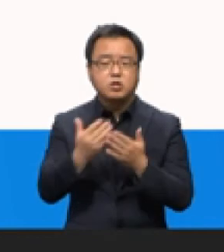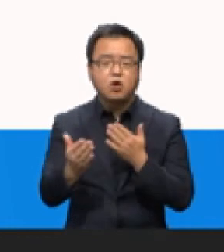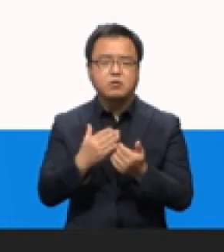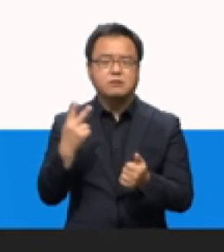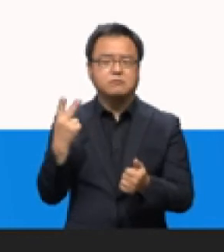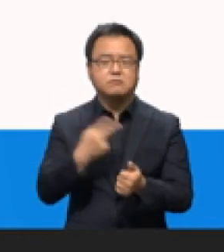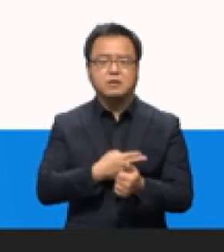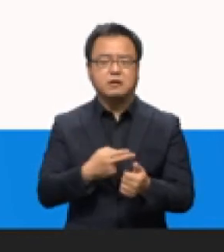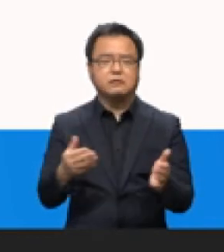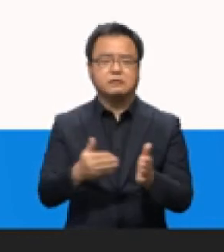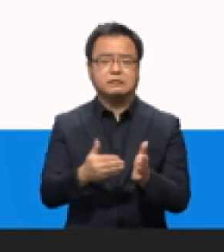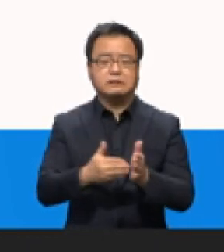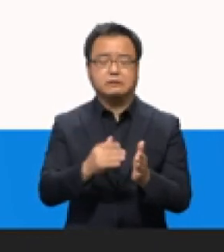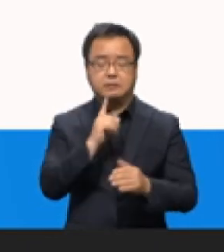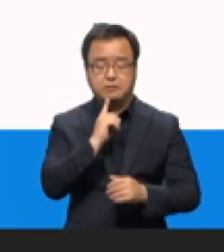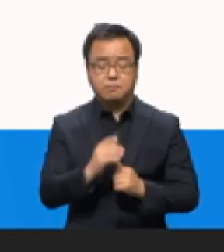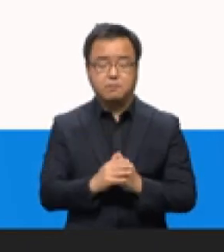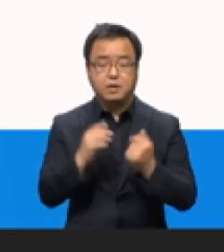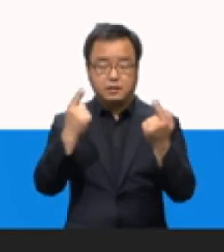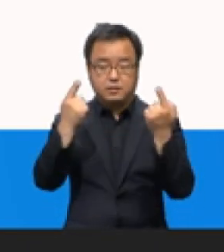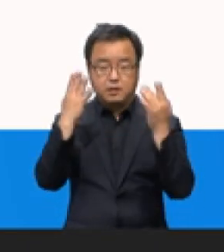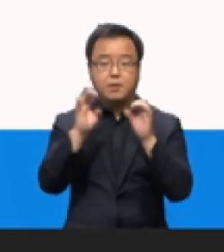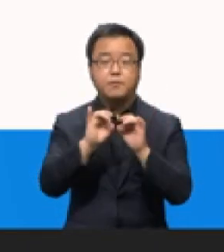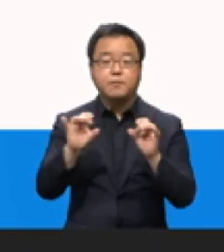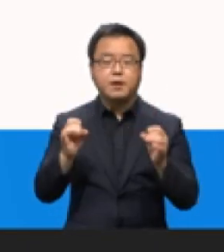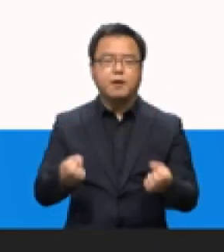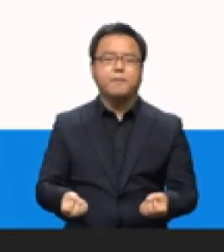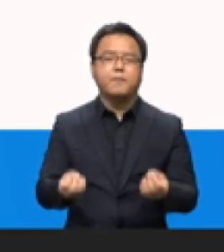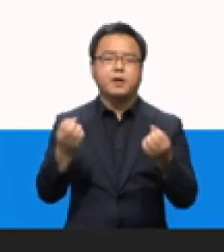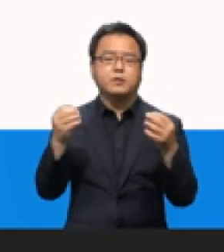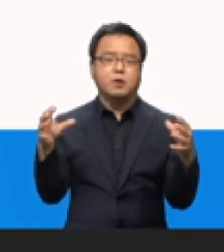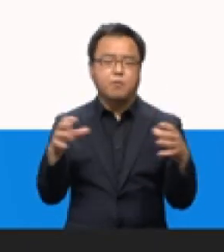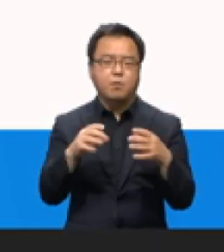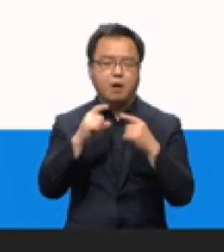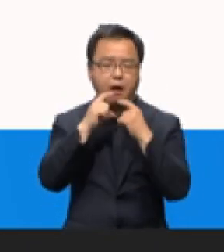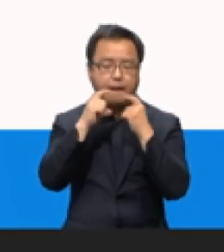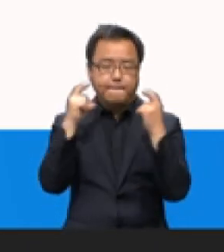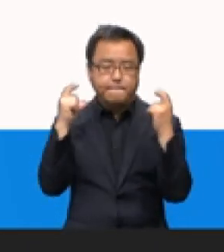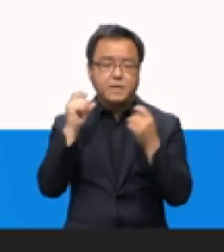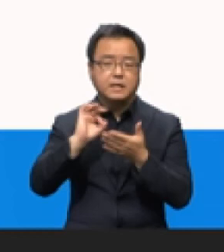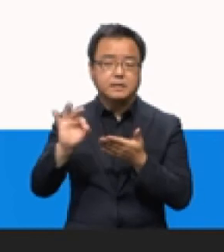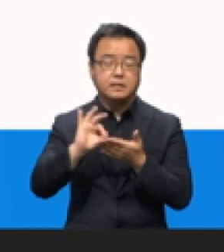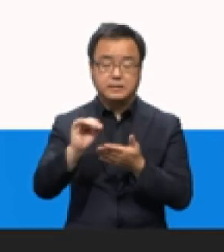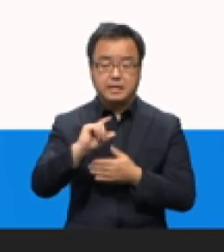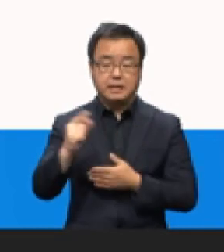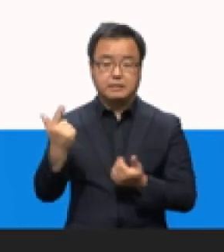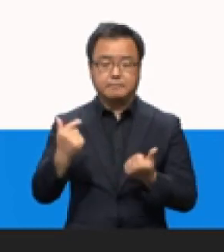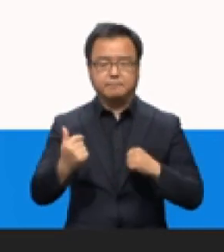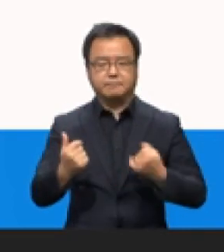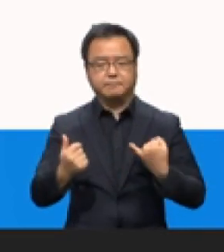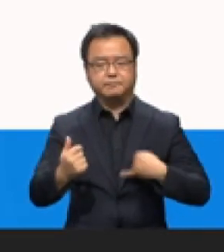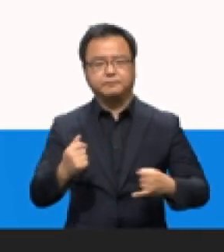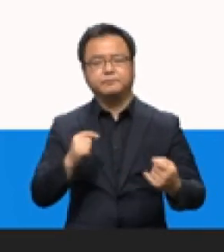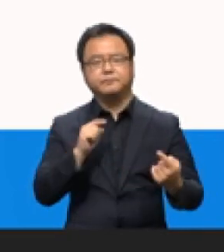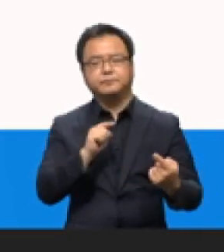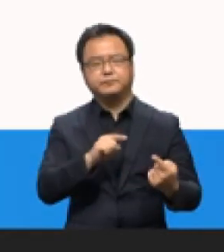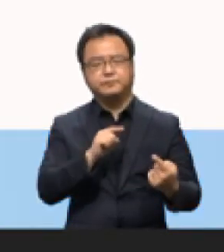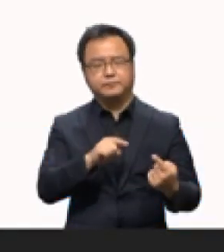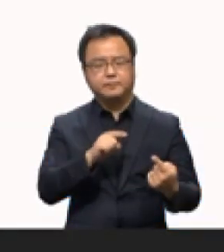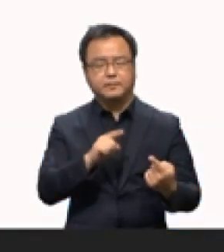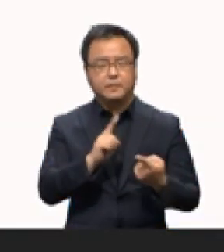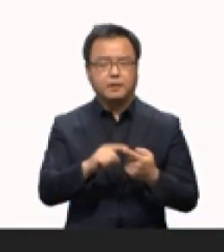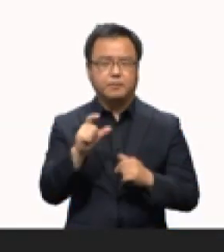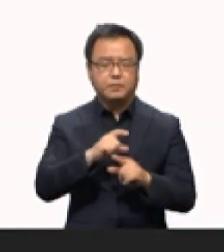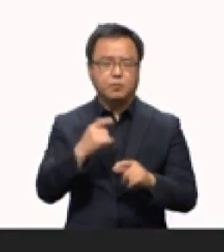끝난다고 경고했습니다. 대학에서 각종 파티를 열고 마스크를 제대로 쓰지 않는 자녀들에 대해 학부모들이 얼마나